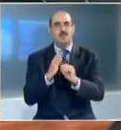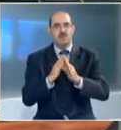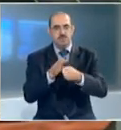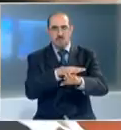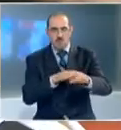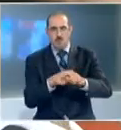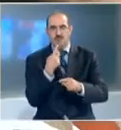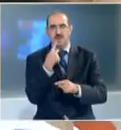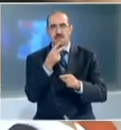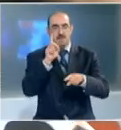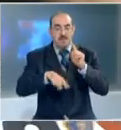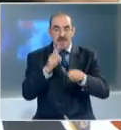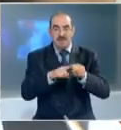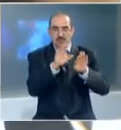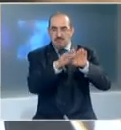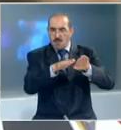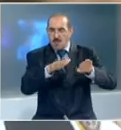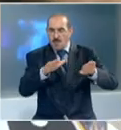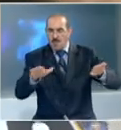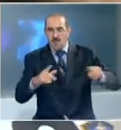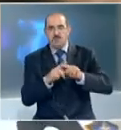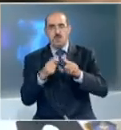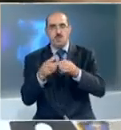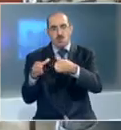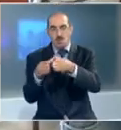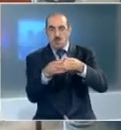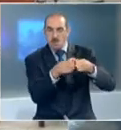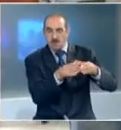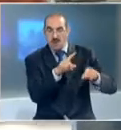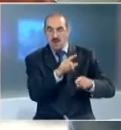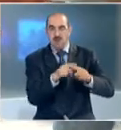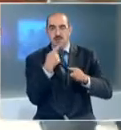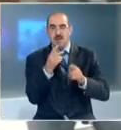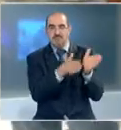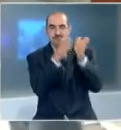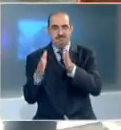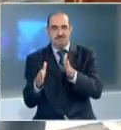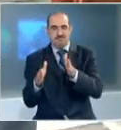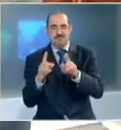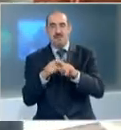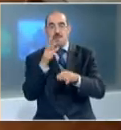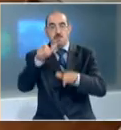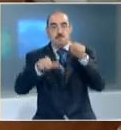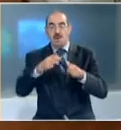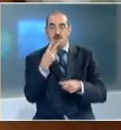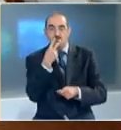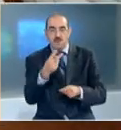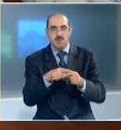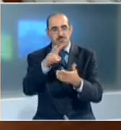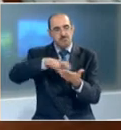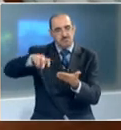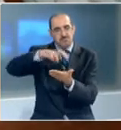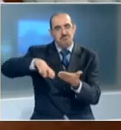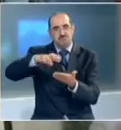وأهم الوسائل والمعدات المستعملة من قبل وحداتها المسلحة جانب مما اطلع عليه الجمهور خلال هذه